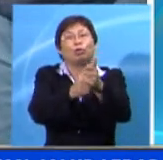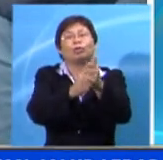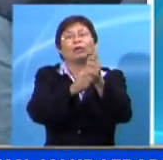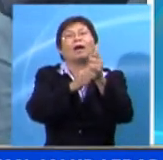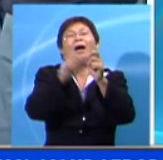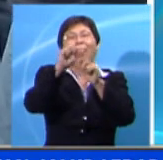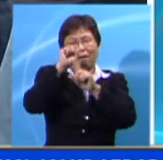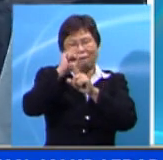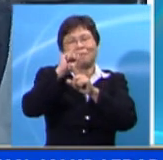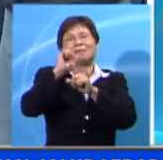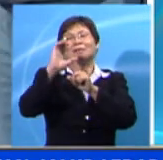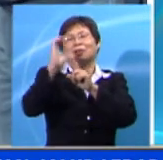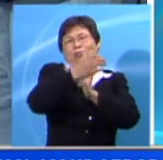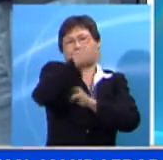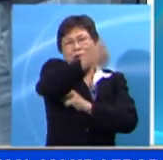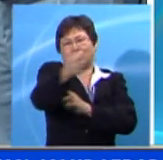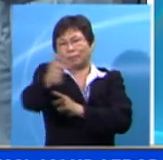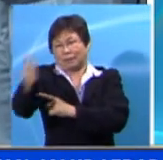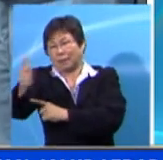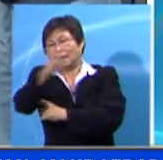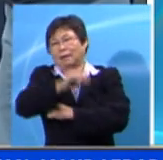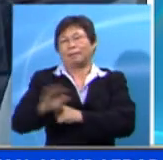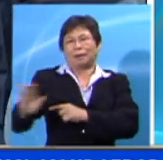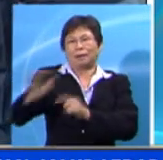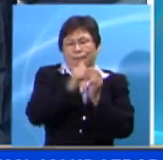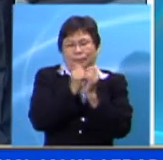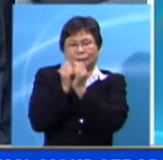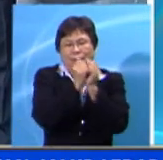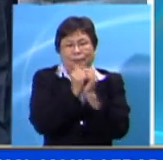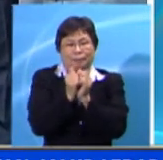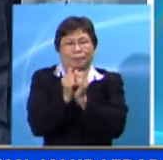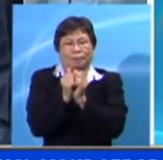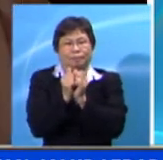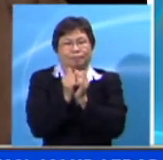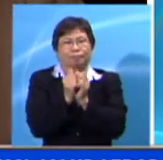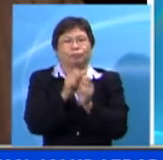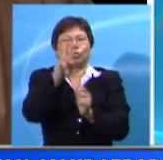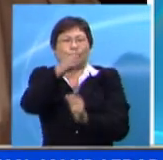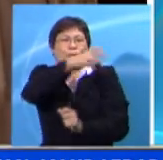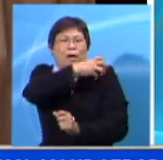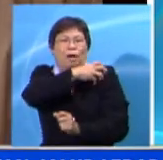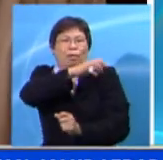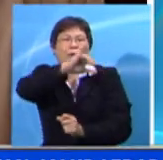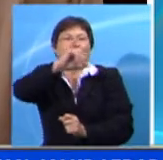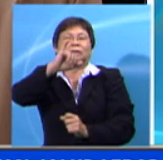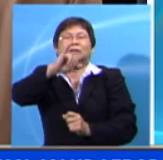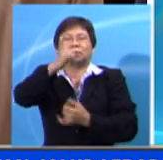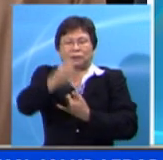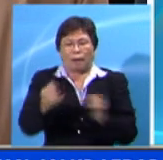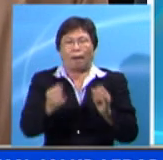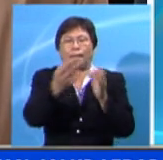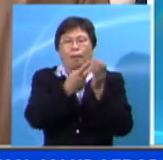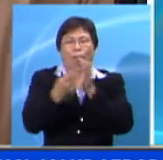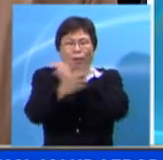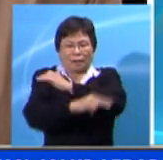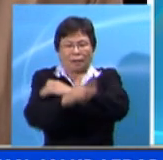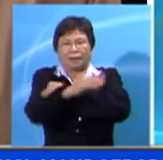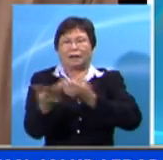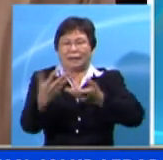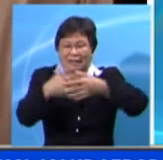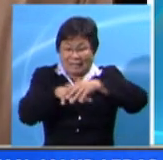kepercayaan agama masing-masing dan mereka ini diiringi oleh dua pegawai jabatan perpaduan negara dan integrasi